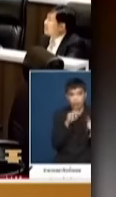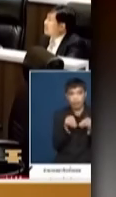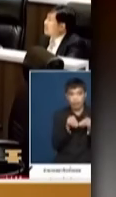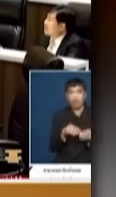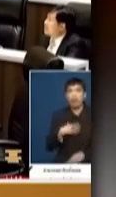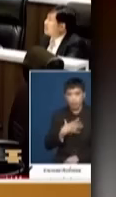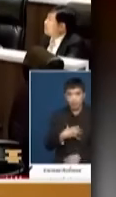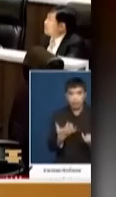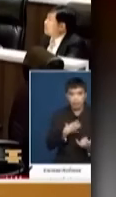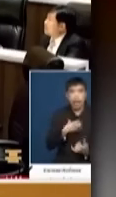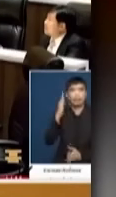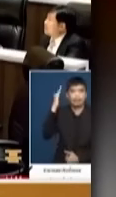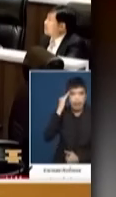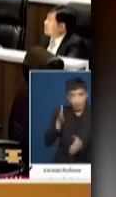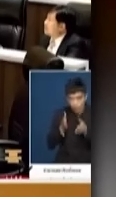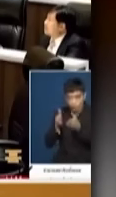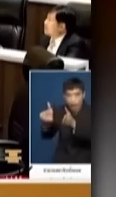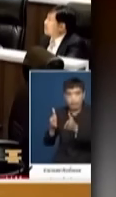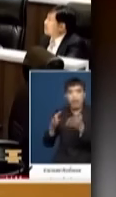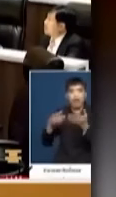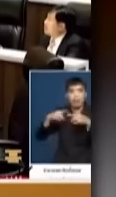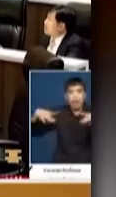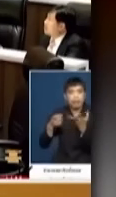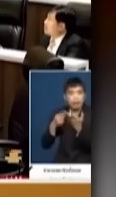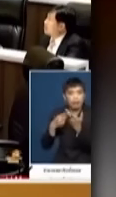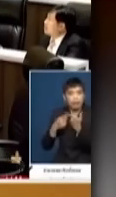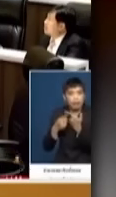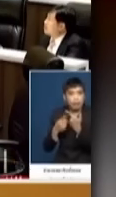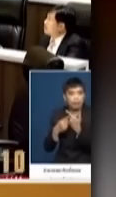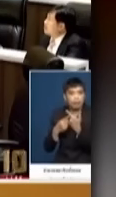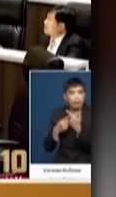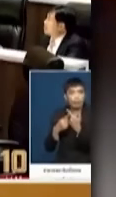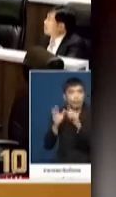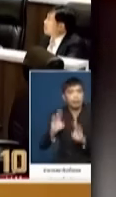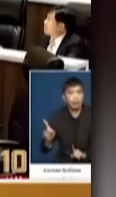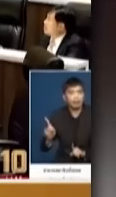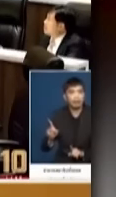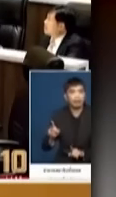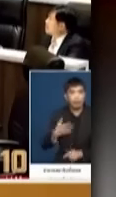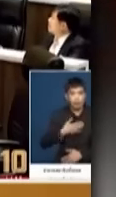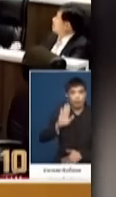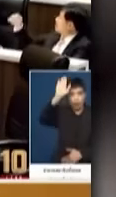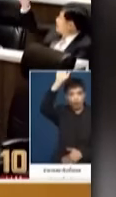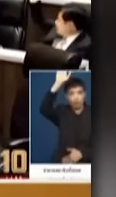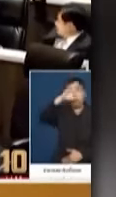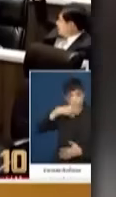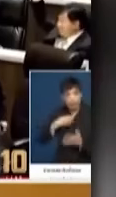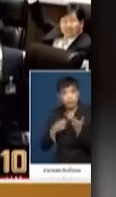แรกแต่ละคนเนี่ยเติมสร้อยกันเองตลอดเลยอ่ะ รีวิวตัวเองสั้นๆค่ะ อยู่ตั้งแต่แสงแรกจนแสงสุดท้าย